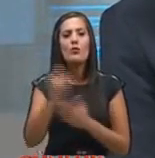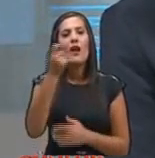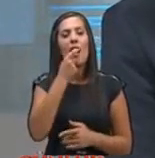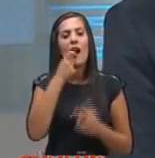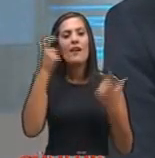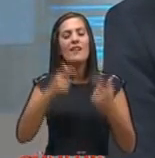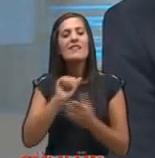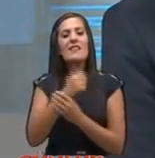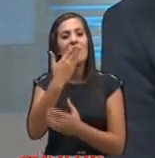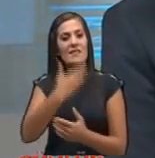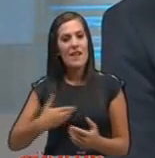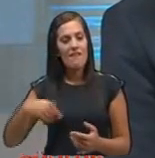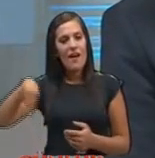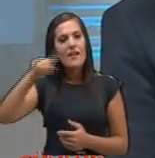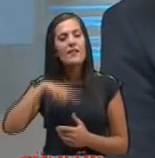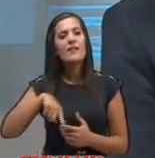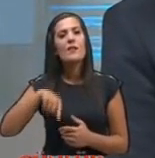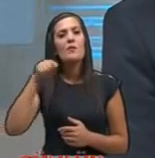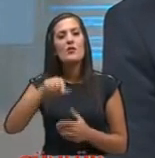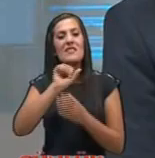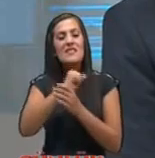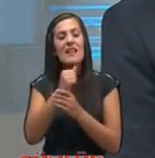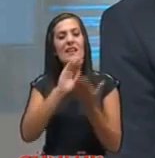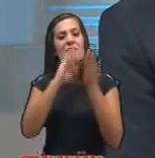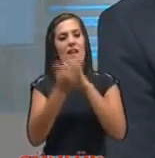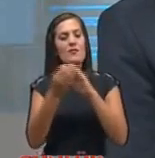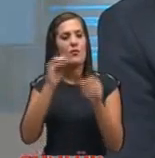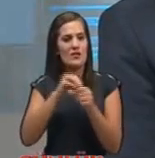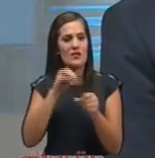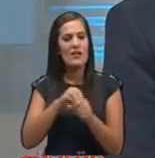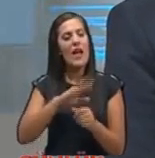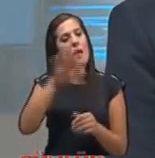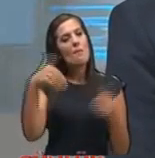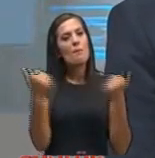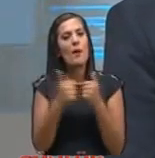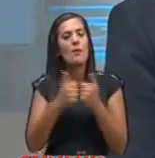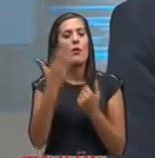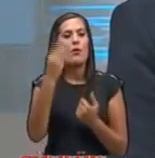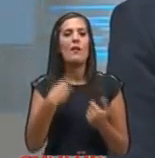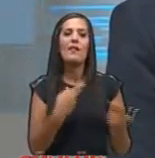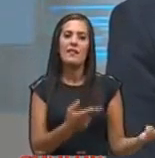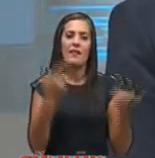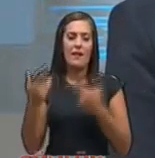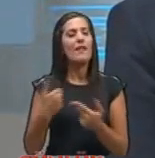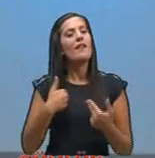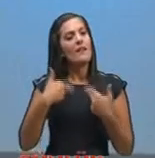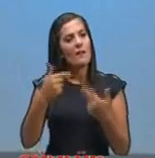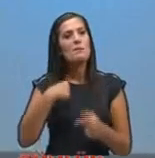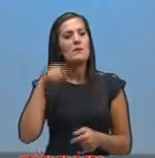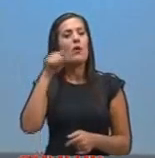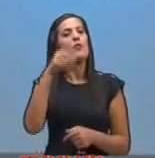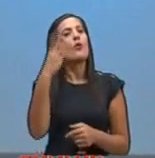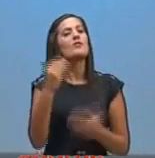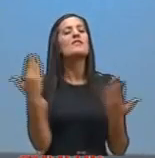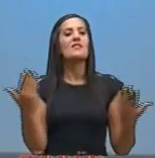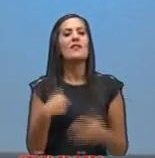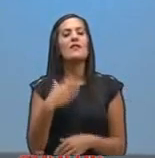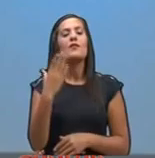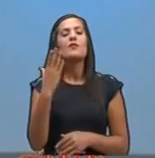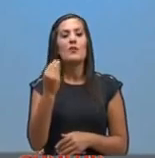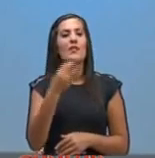Ankaralı sanatseverleri bu sanat sezonunda hep beraber olmaya davet ediyoruz. Davet ediyoruz. Biz de orada olacağız inşallah.